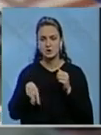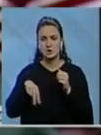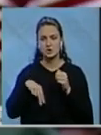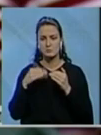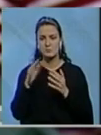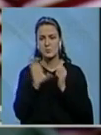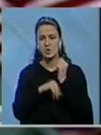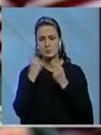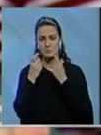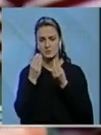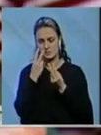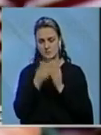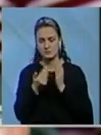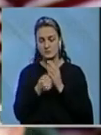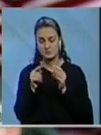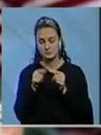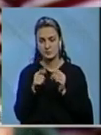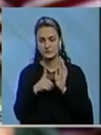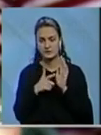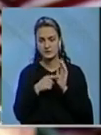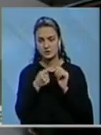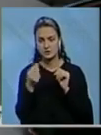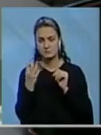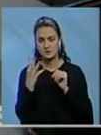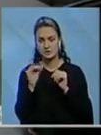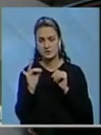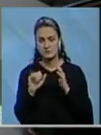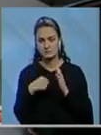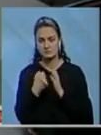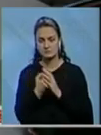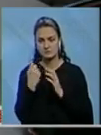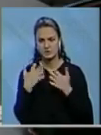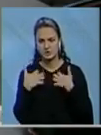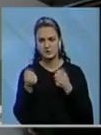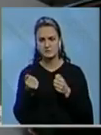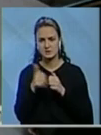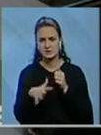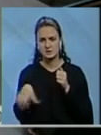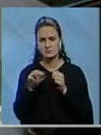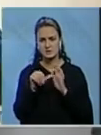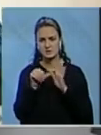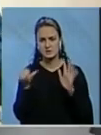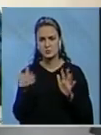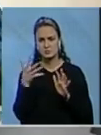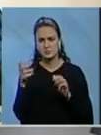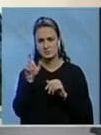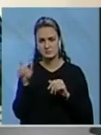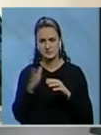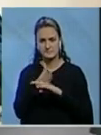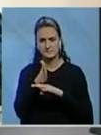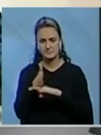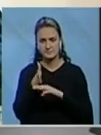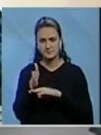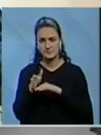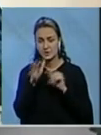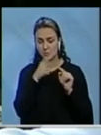ბოლო მონაცემები, რომლის მიხედვითაც ირკვევა, რომ 7-დან 14 იანვრის ჩათვლით პირველი ჯანდაცვის ცენტრებს სულ 6500 პაციენტი მიმართა.